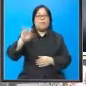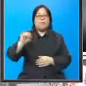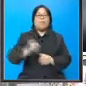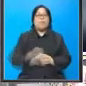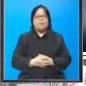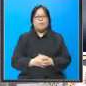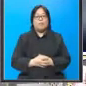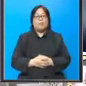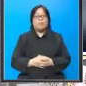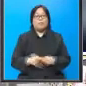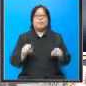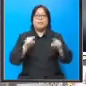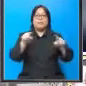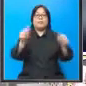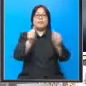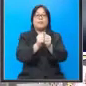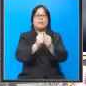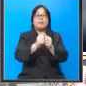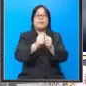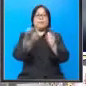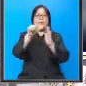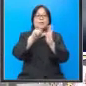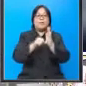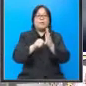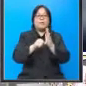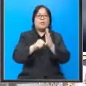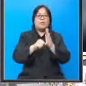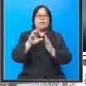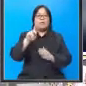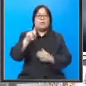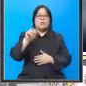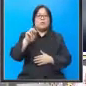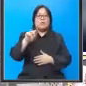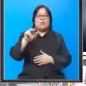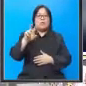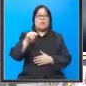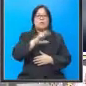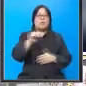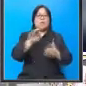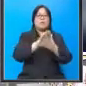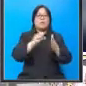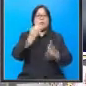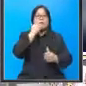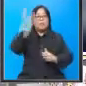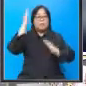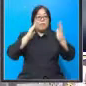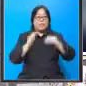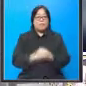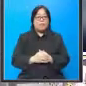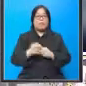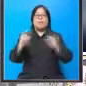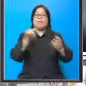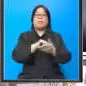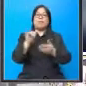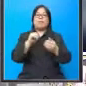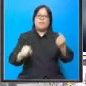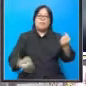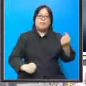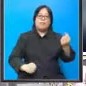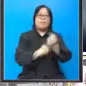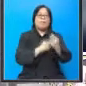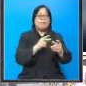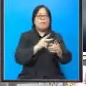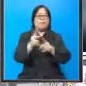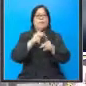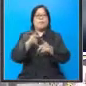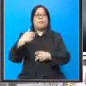selaras dengan atap hikmatan kuarantin dan pemeriksaan Malaysia use ini juga turut disokong dengan